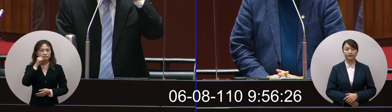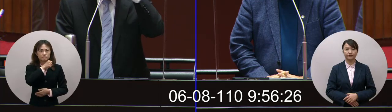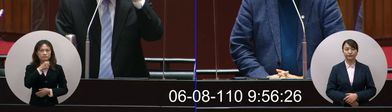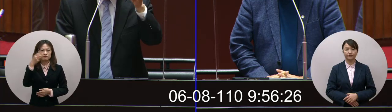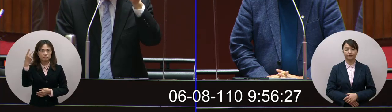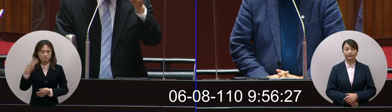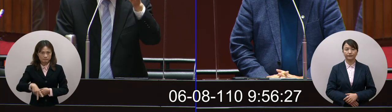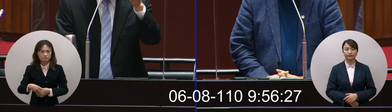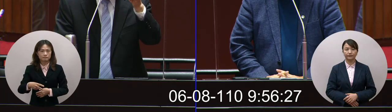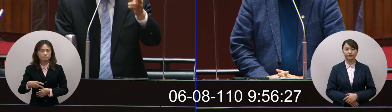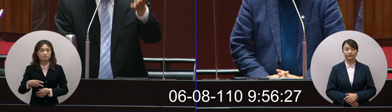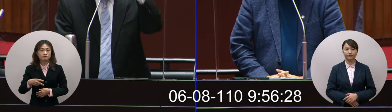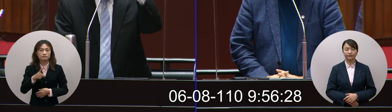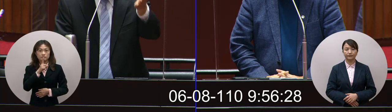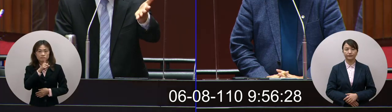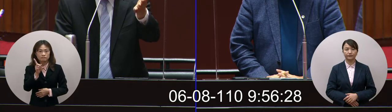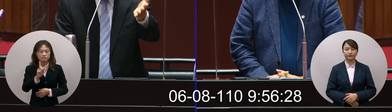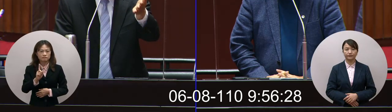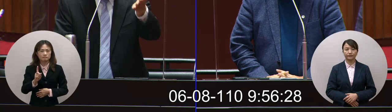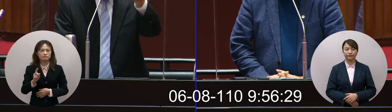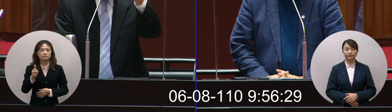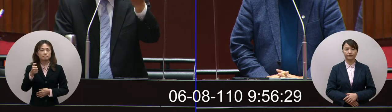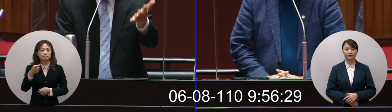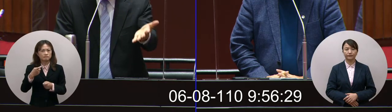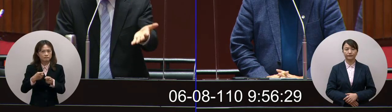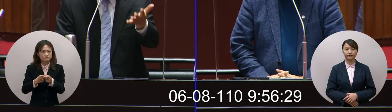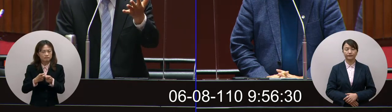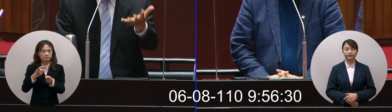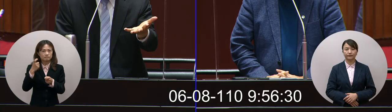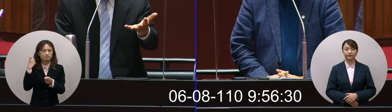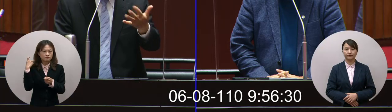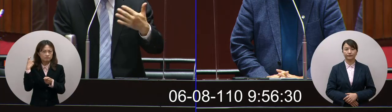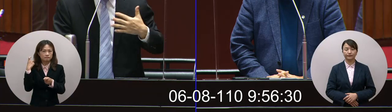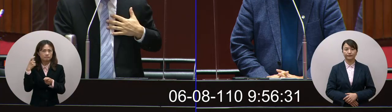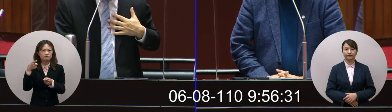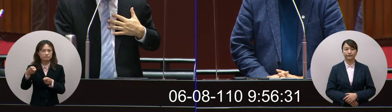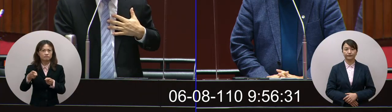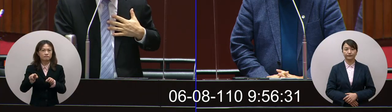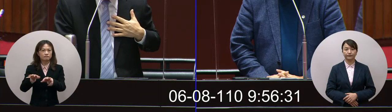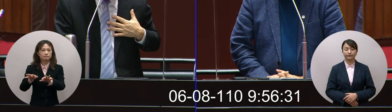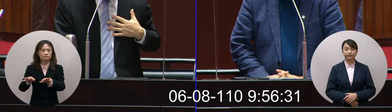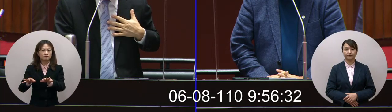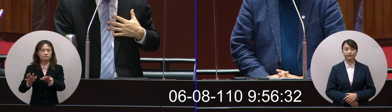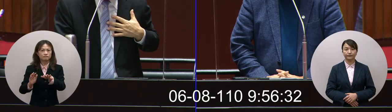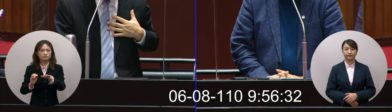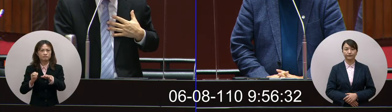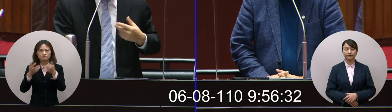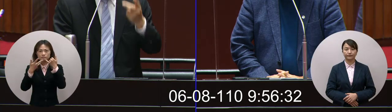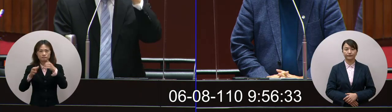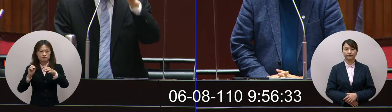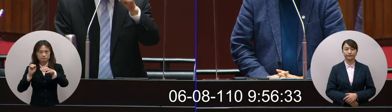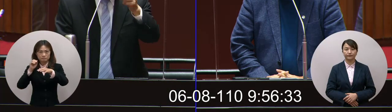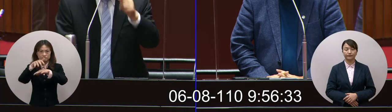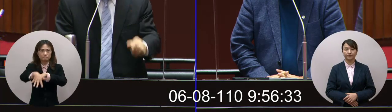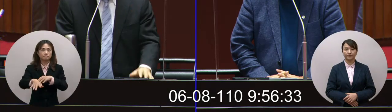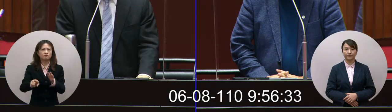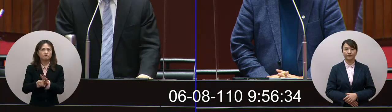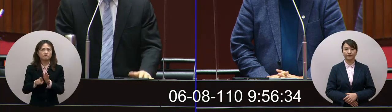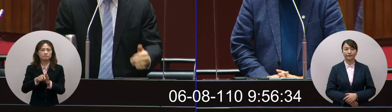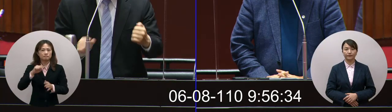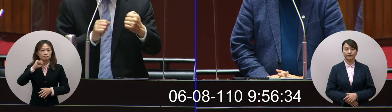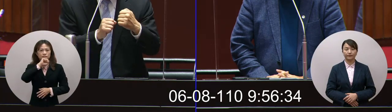谢10年前他们地震海啸灾害时台湾人的热心积极。这一